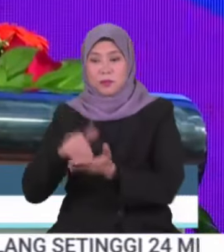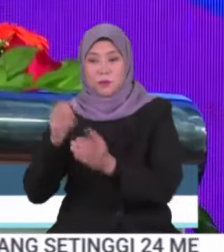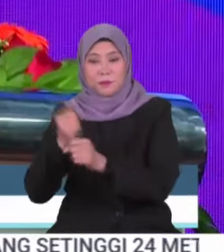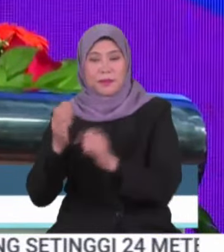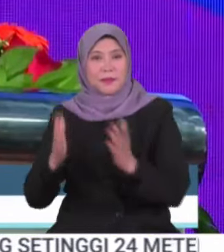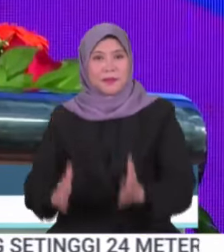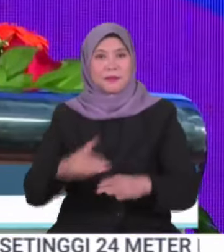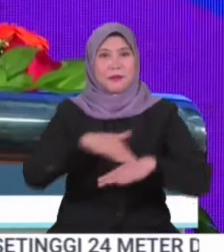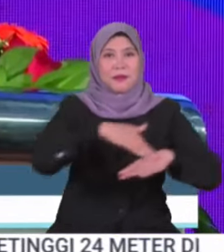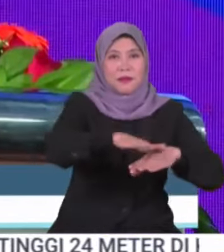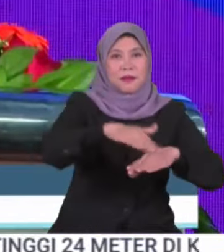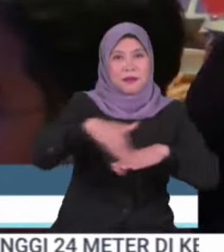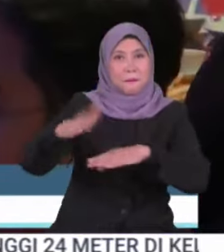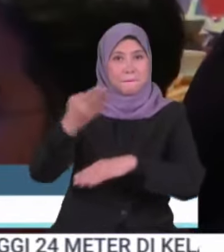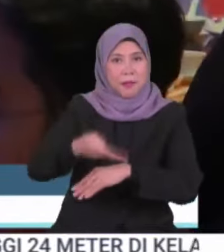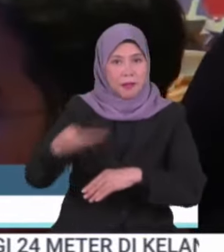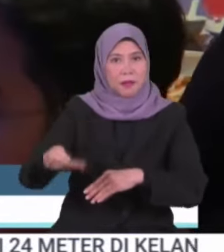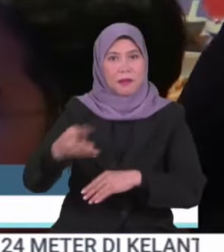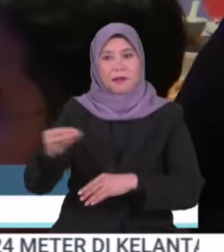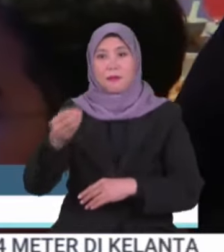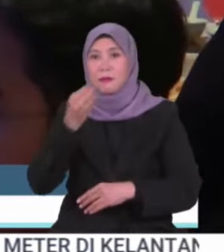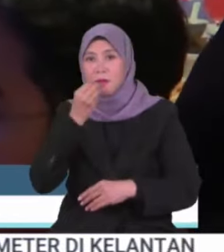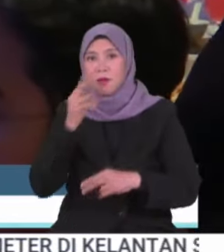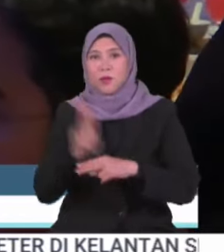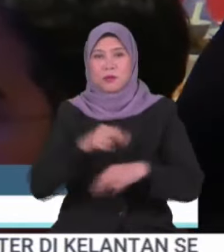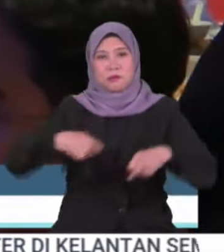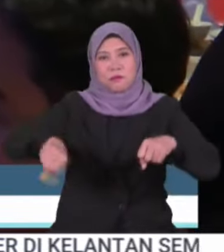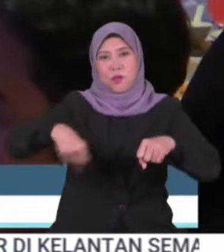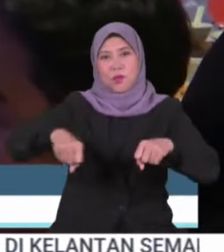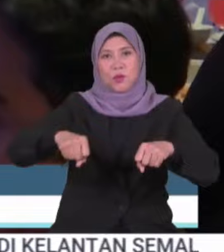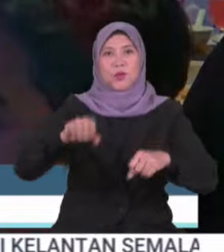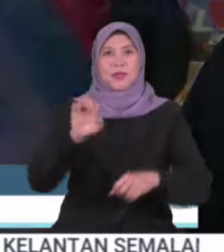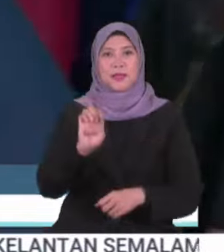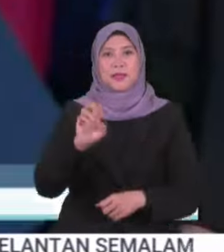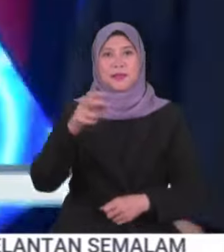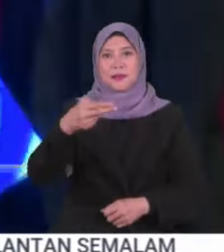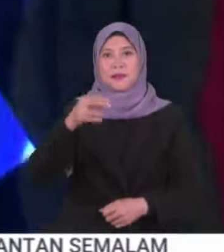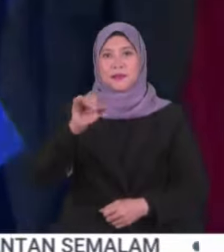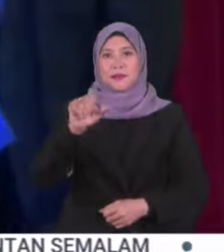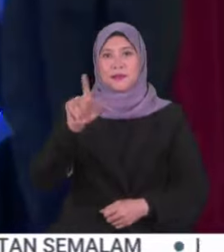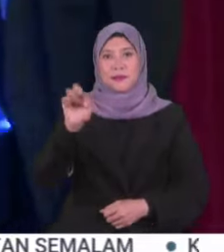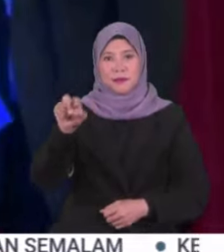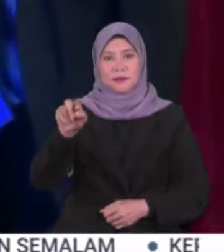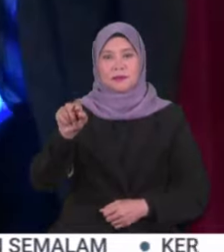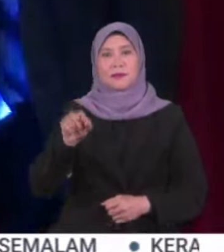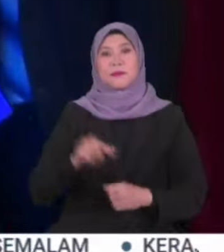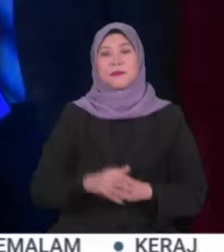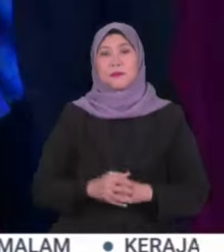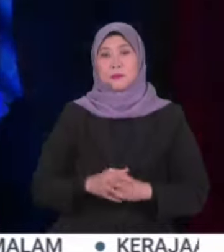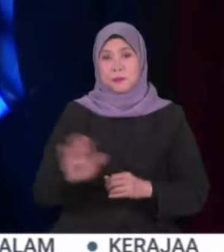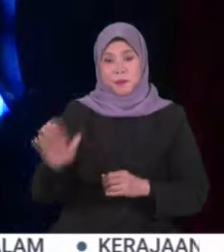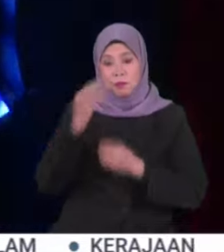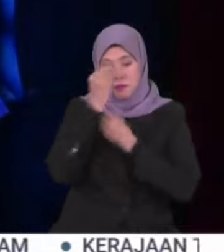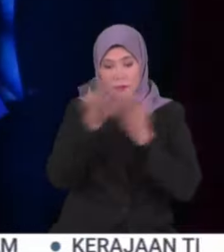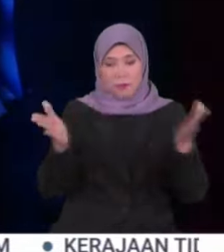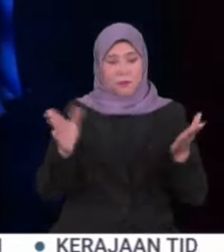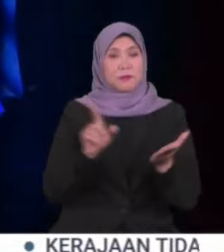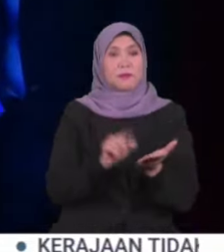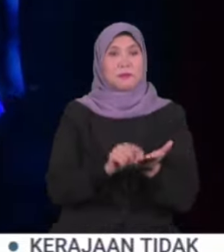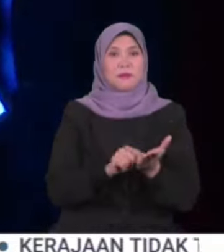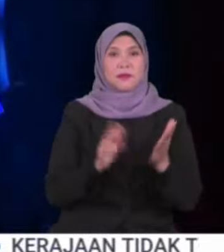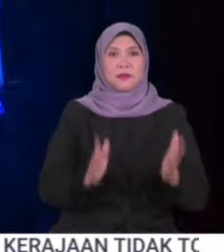terlibat dalam peringatan pengantaran barangan dan makanan menggunakan montasi demikian kepada pemerintah selepas hari